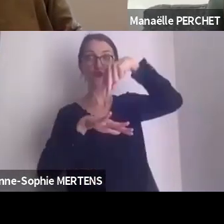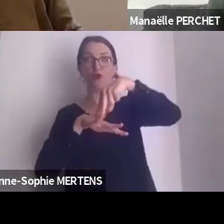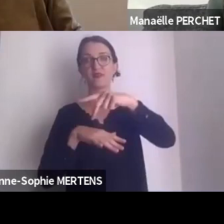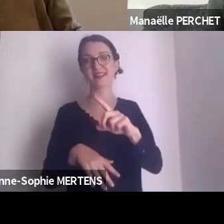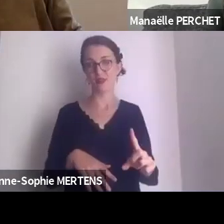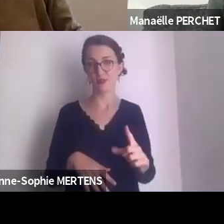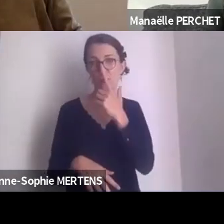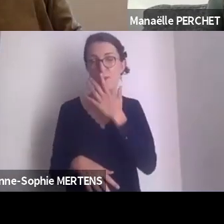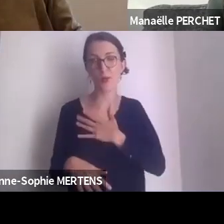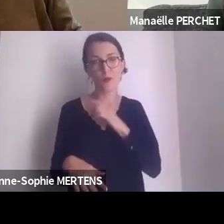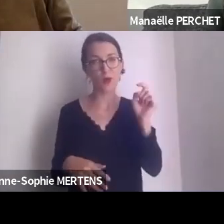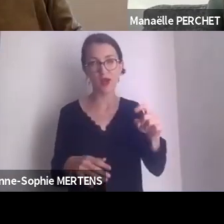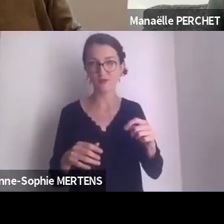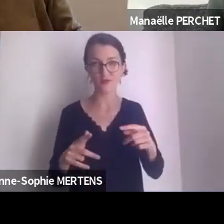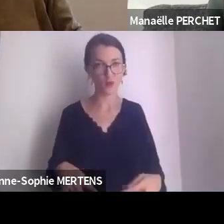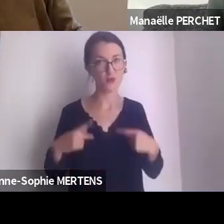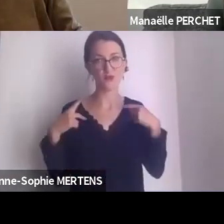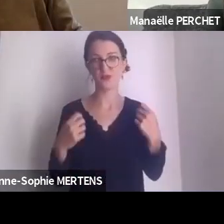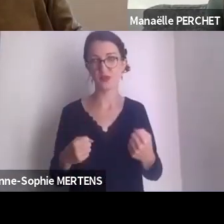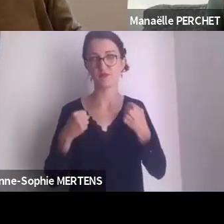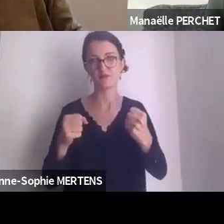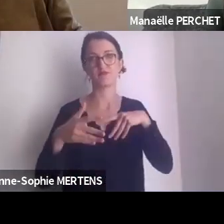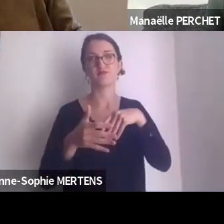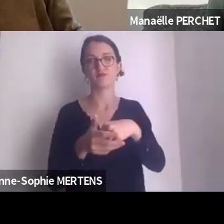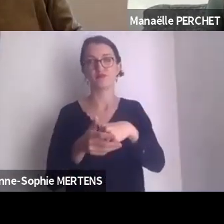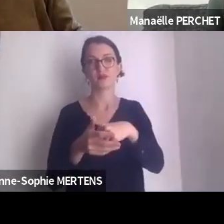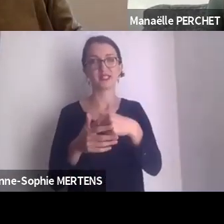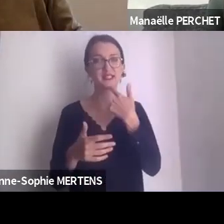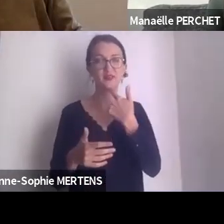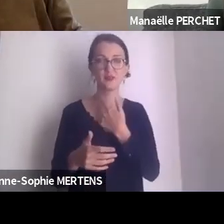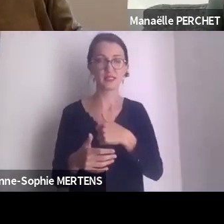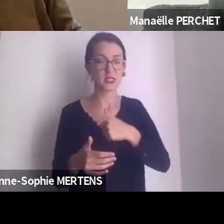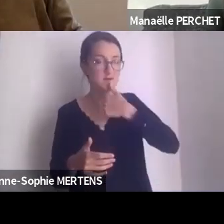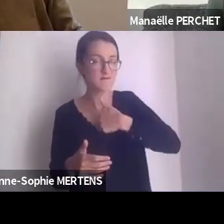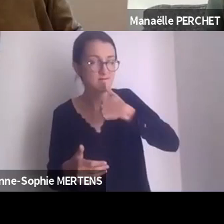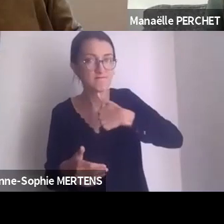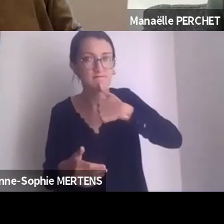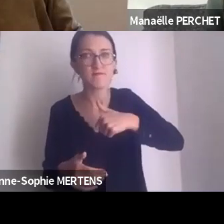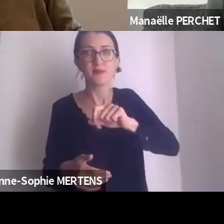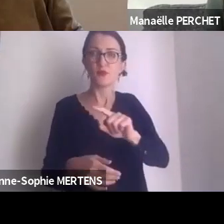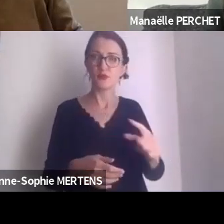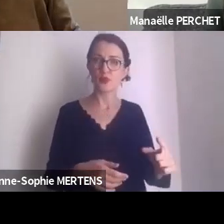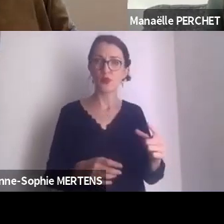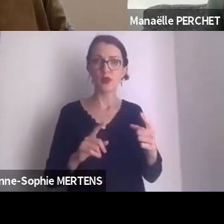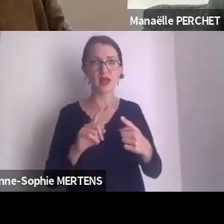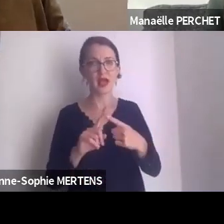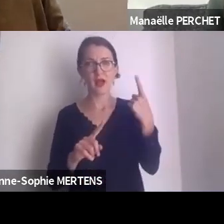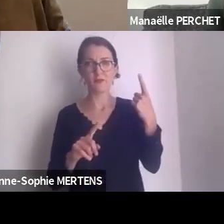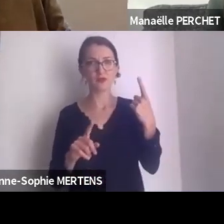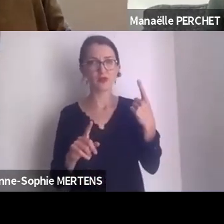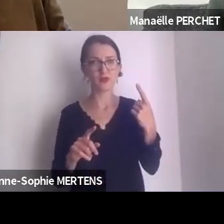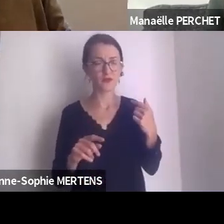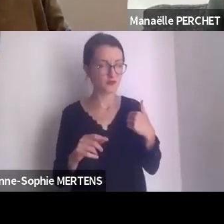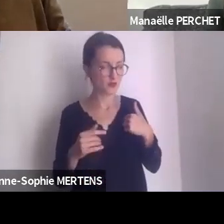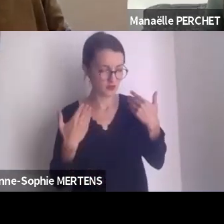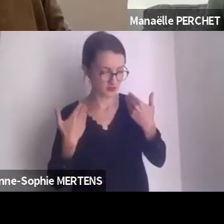dans ce monde que l'on ne maîtrise pas, ne pas réagir, ne pas subir, mais plutôt faire l'expérience de ce qui est, comme disait Mathieu, qu'on ne